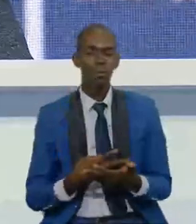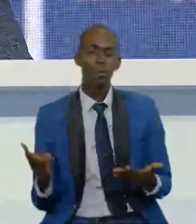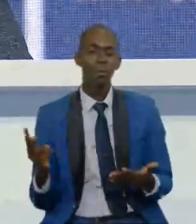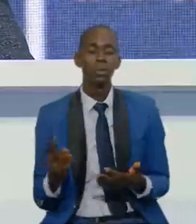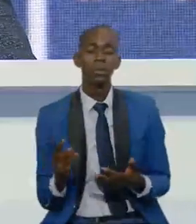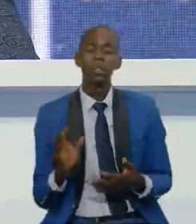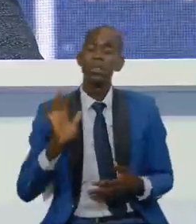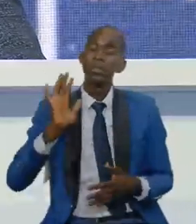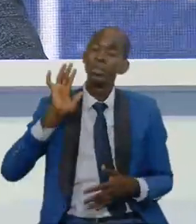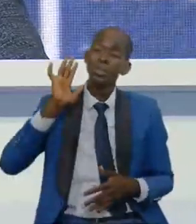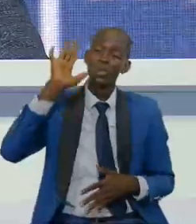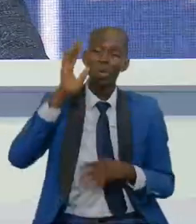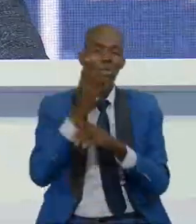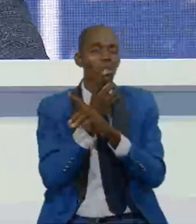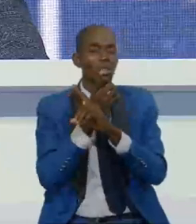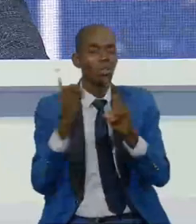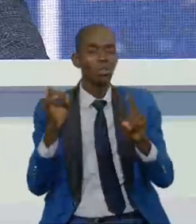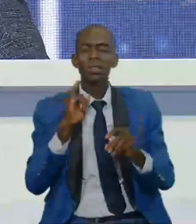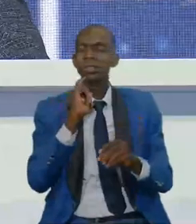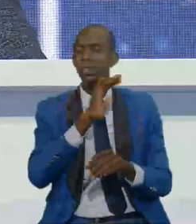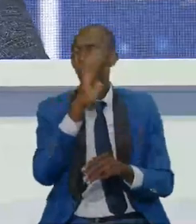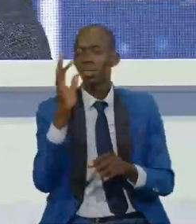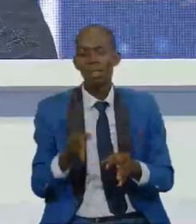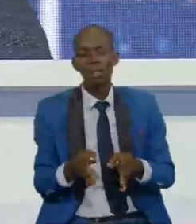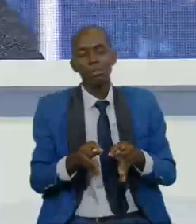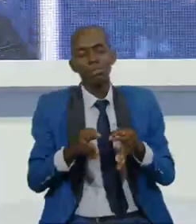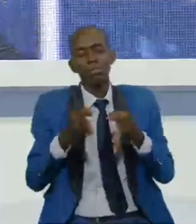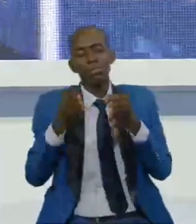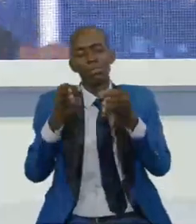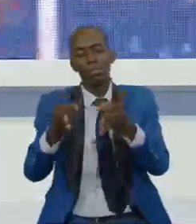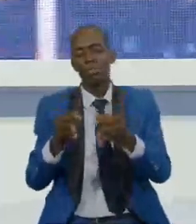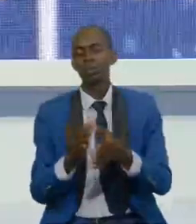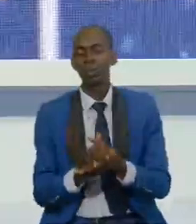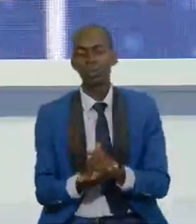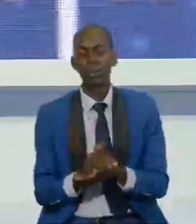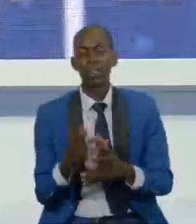jamais. Ta délivrance n'est jamais en retard.